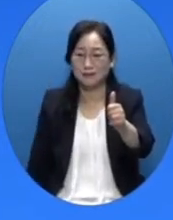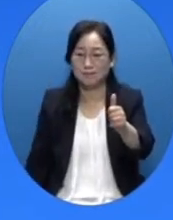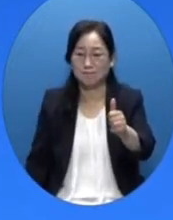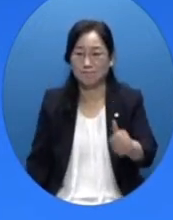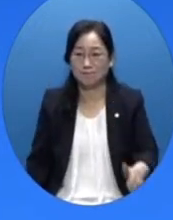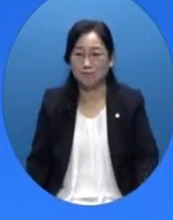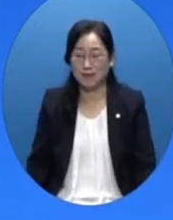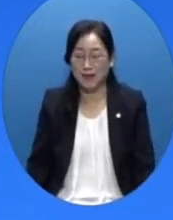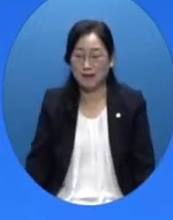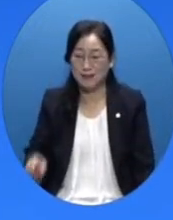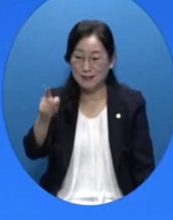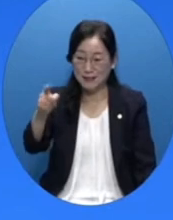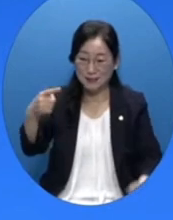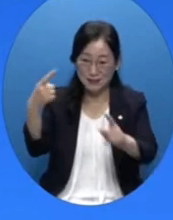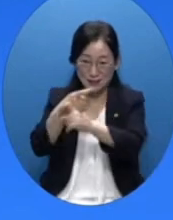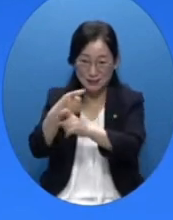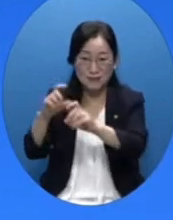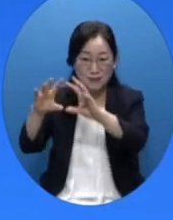저들이